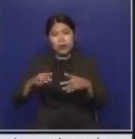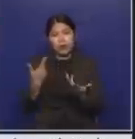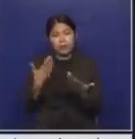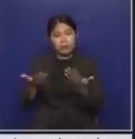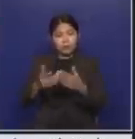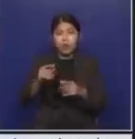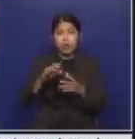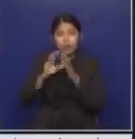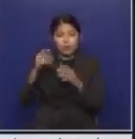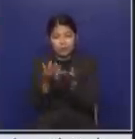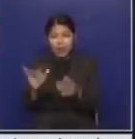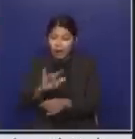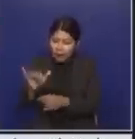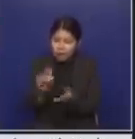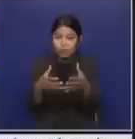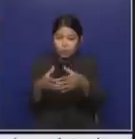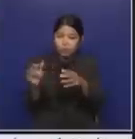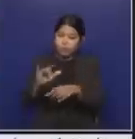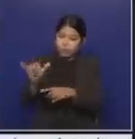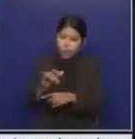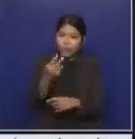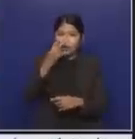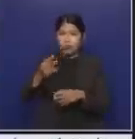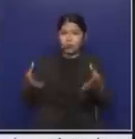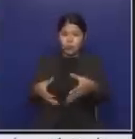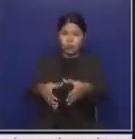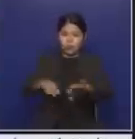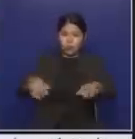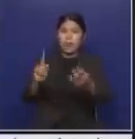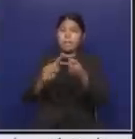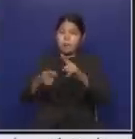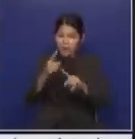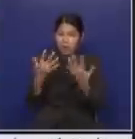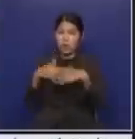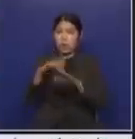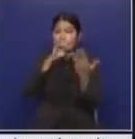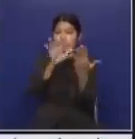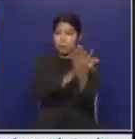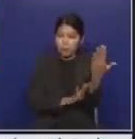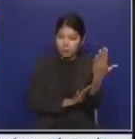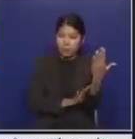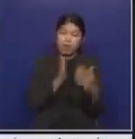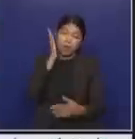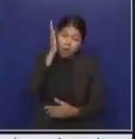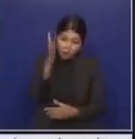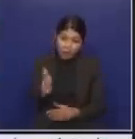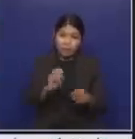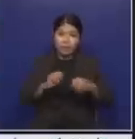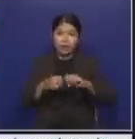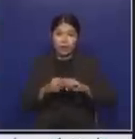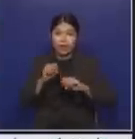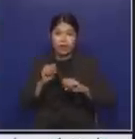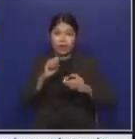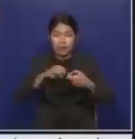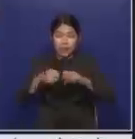ปรารถนาดีของเครือญาติและการมองพวกเขาในฐานะเพื่อนร่วมชาติที่ศักดิ์วรรณวิจิตรจะการเกิด